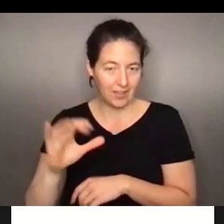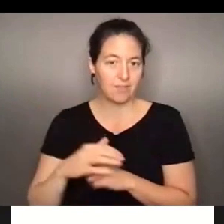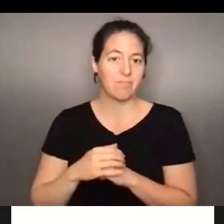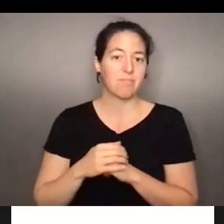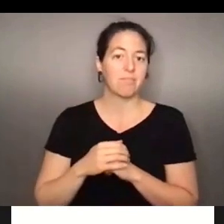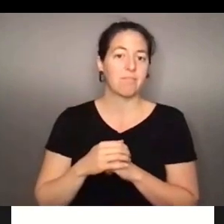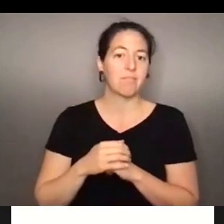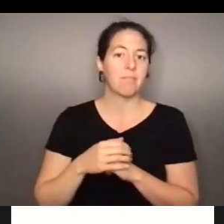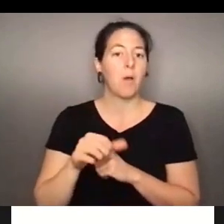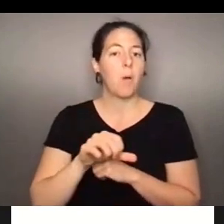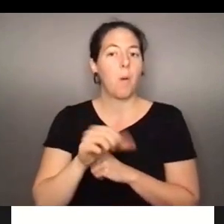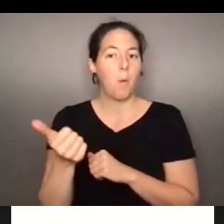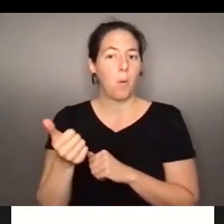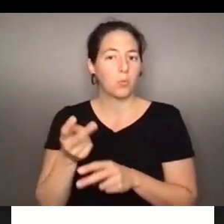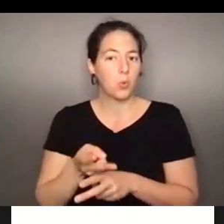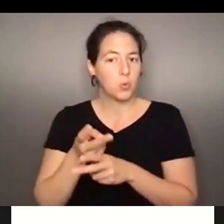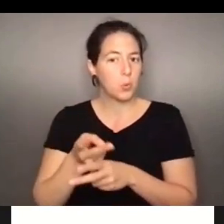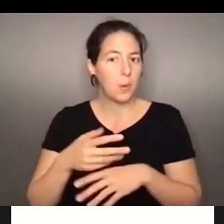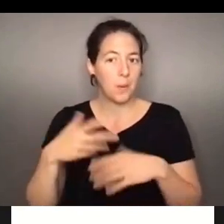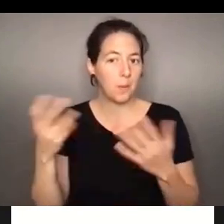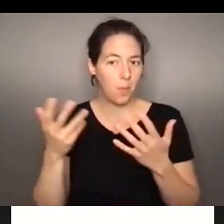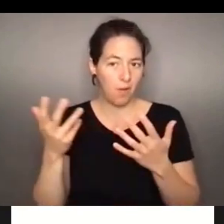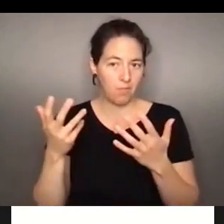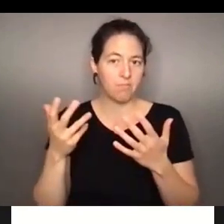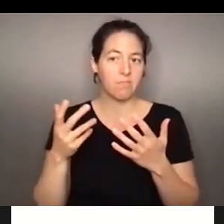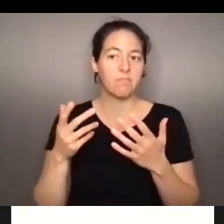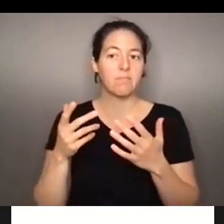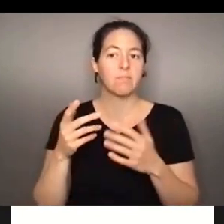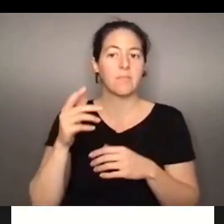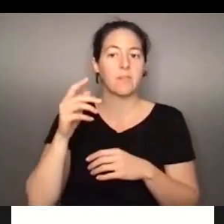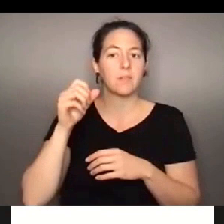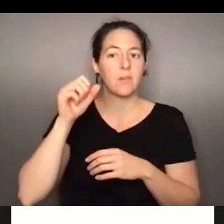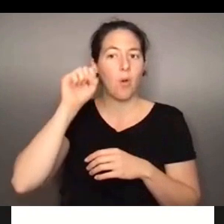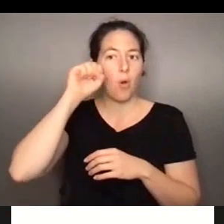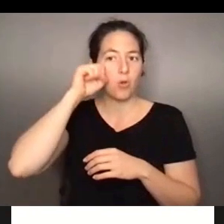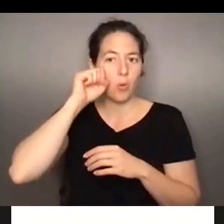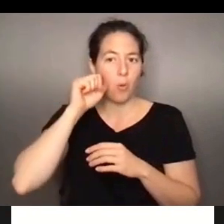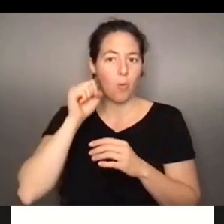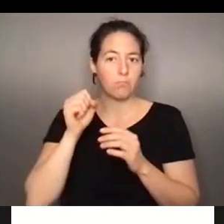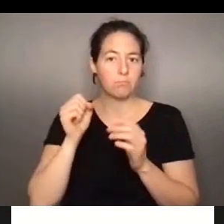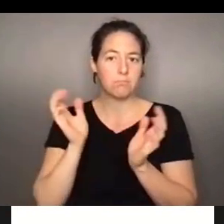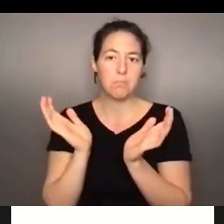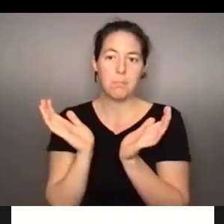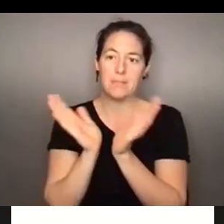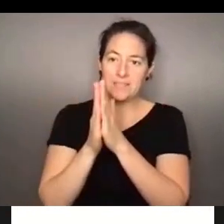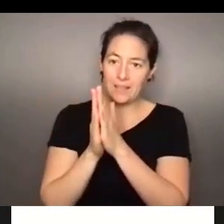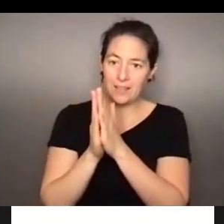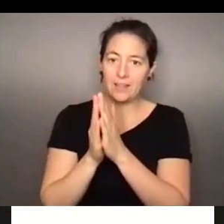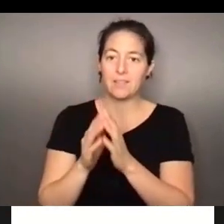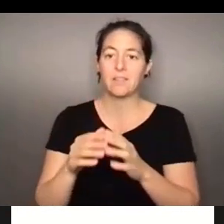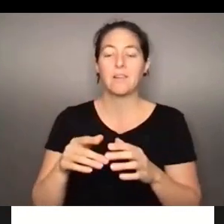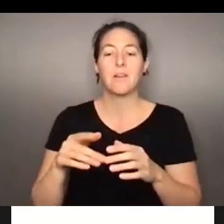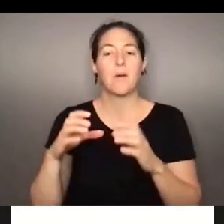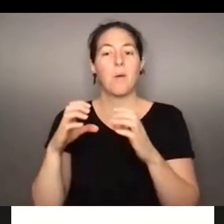Puis, il y a d'autres soins qu'on peut faire aussi qui sont plier les oignons et couper les